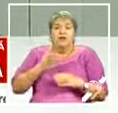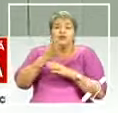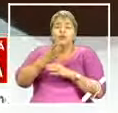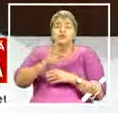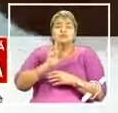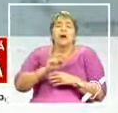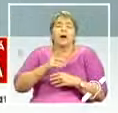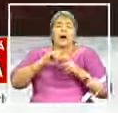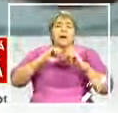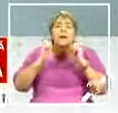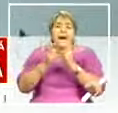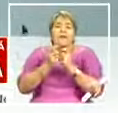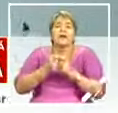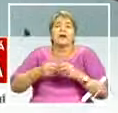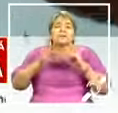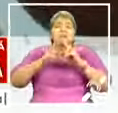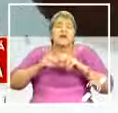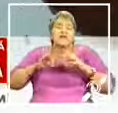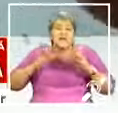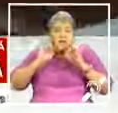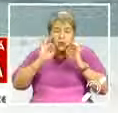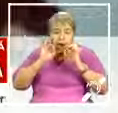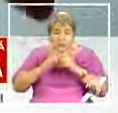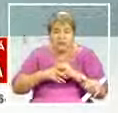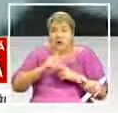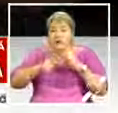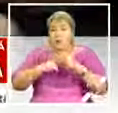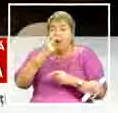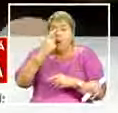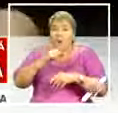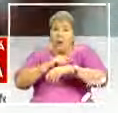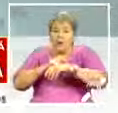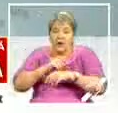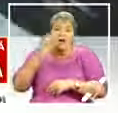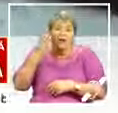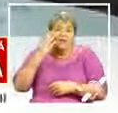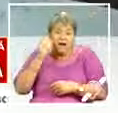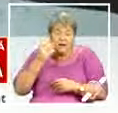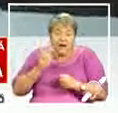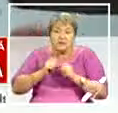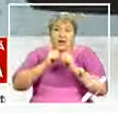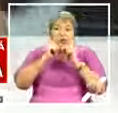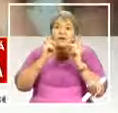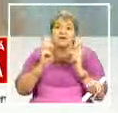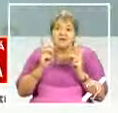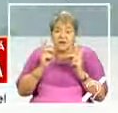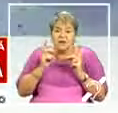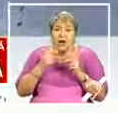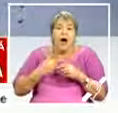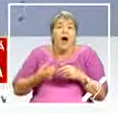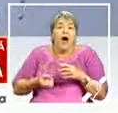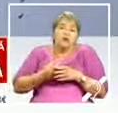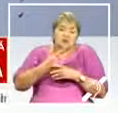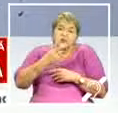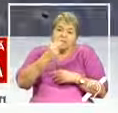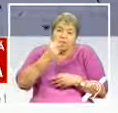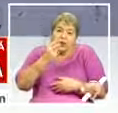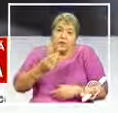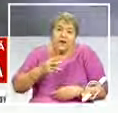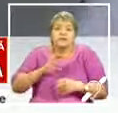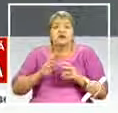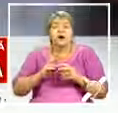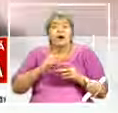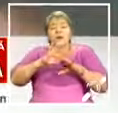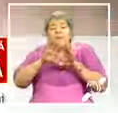în camera de stabilizare, iar după mai bine de o oră, tânăra și-a revenit, a devenit conștientă și a stat de vorbă